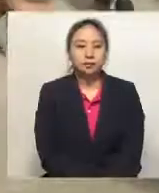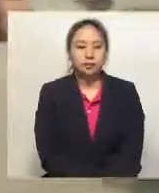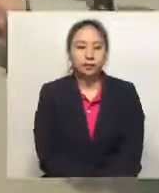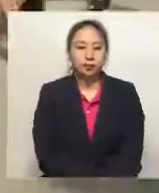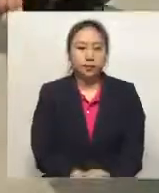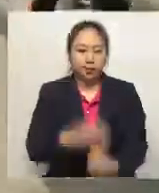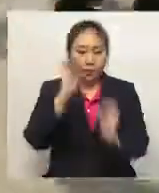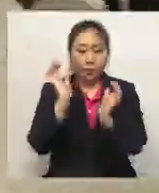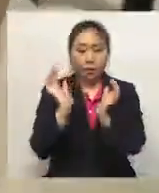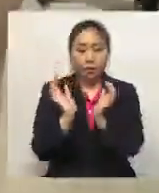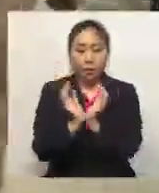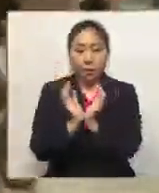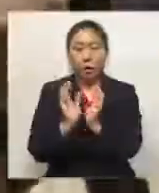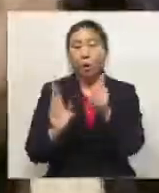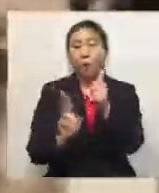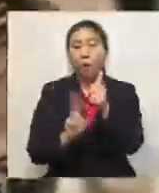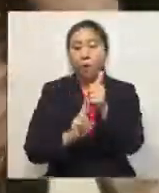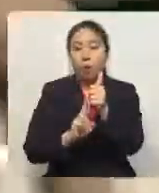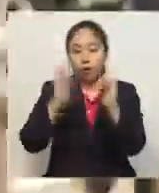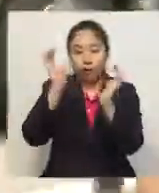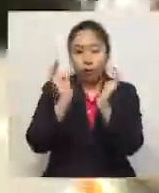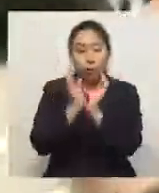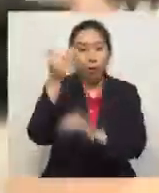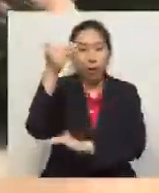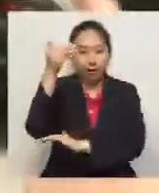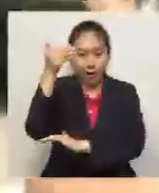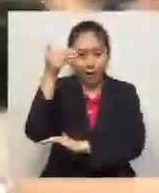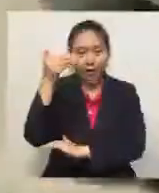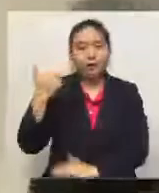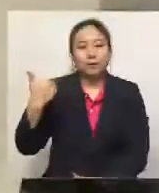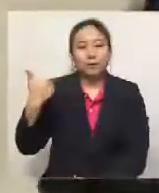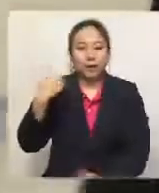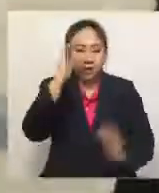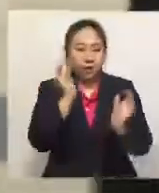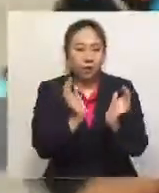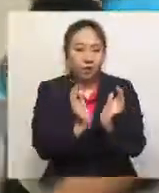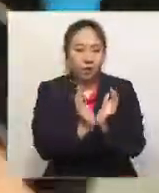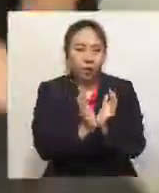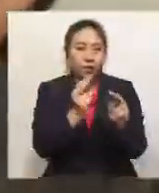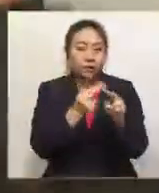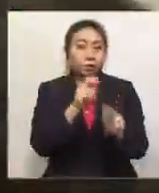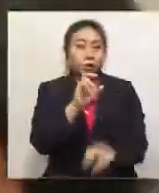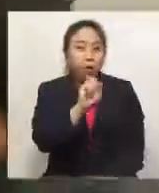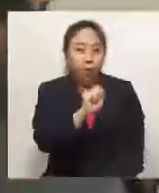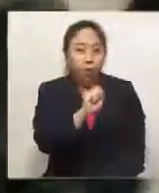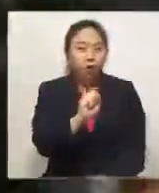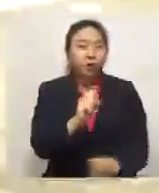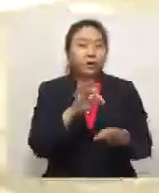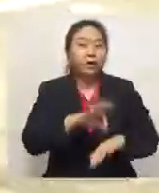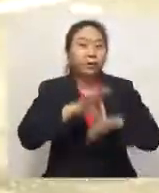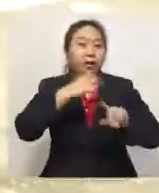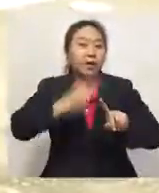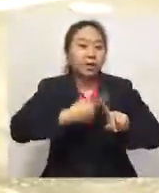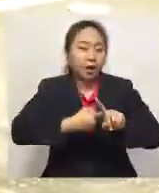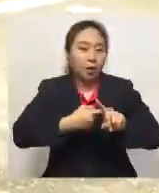พลตำรวจเอกเฉลิมเกียรติศรีวรขันธ์รองผู้บัญชาการตำรวจแห่งชาติพร้อมด้วยพลตำรวจโทสุทธิพงษ์วงปิ่นรักษา